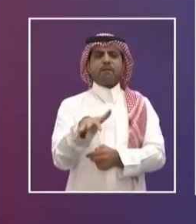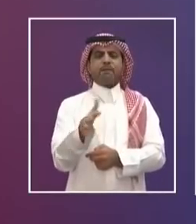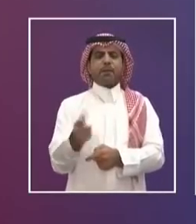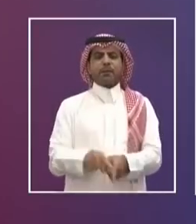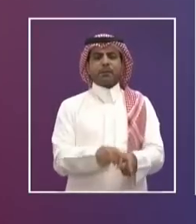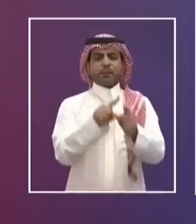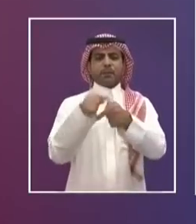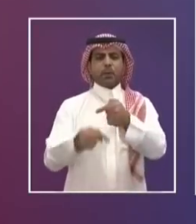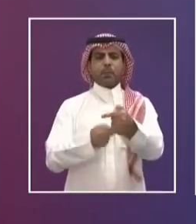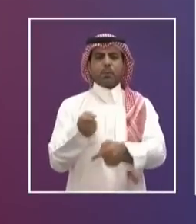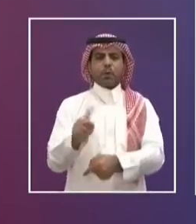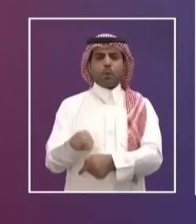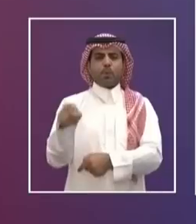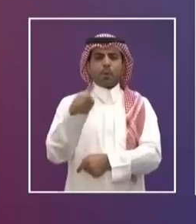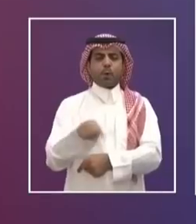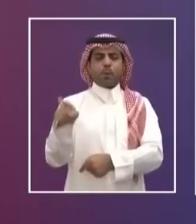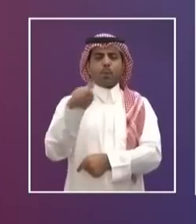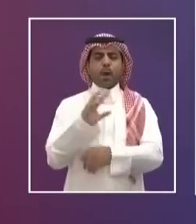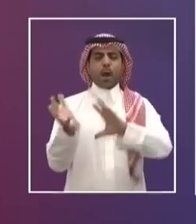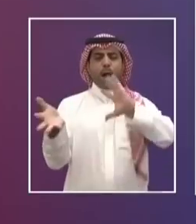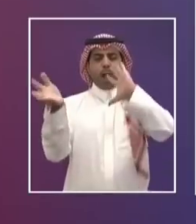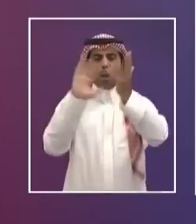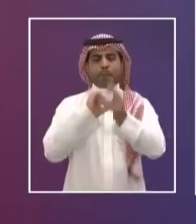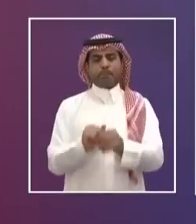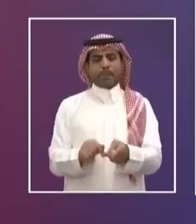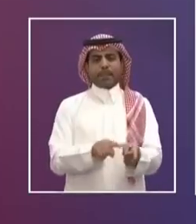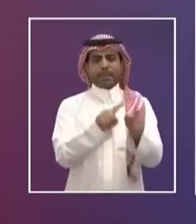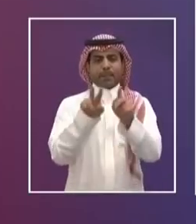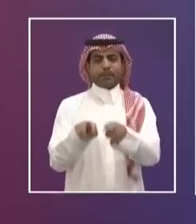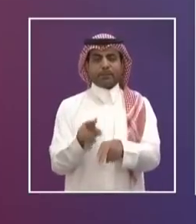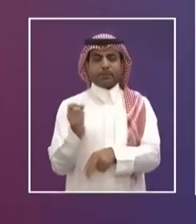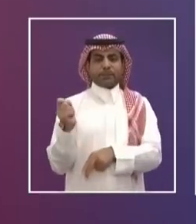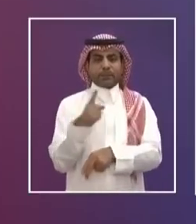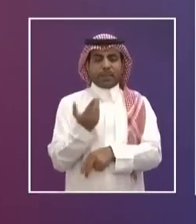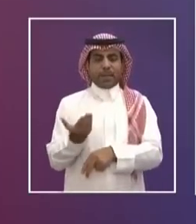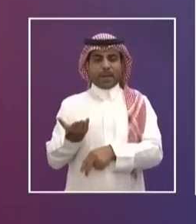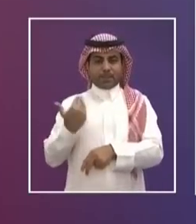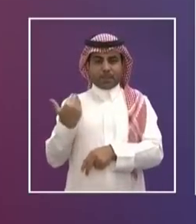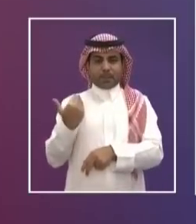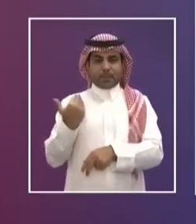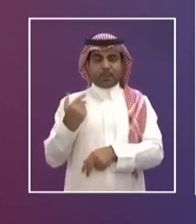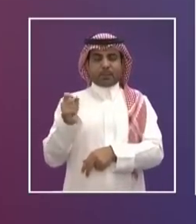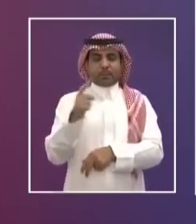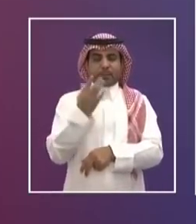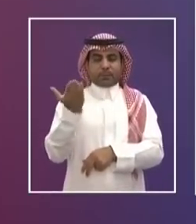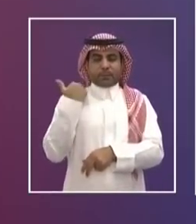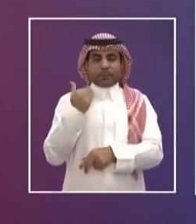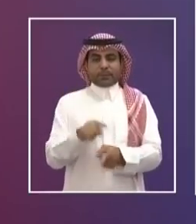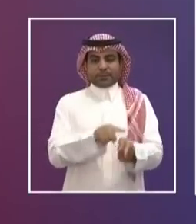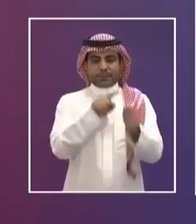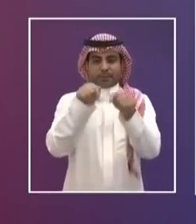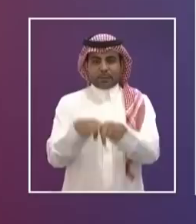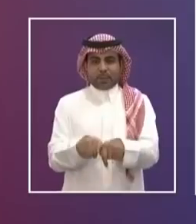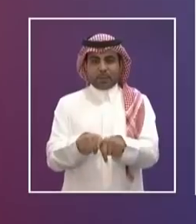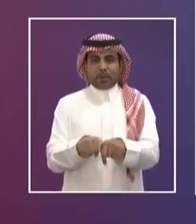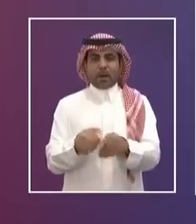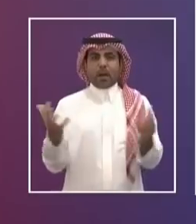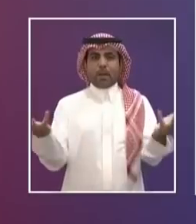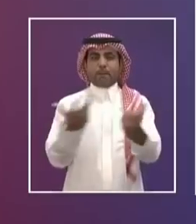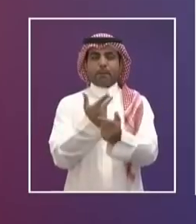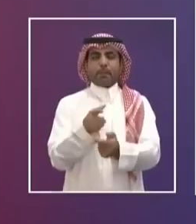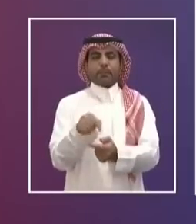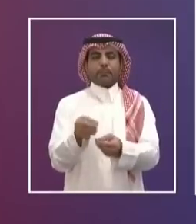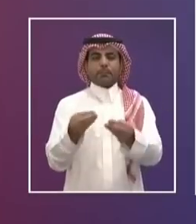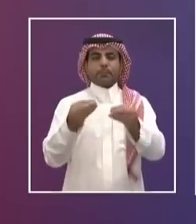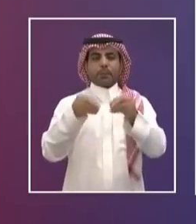يوميا تقريبا على مستوى العالم كله. بعد مرور شهر، أي منذ دخول شهر يوليو وحتى الآن، بدأت